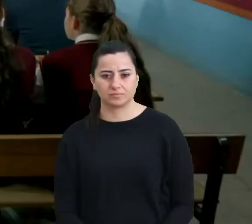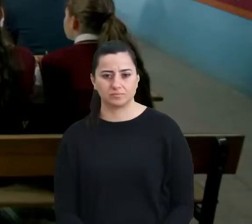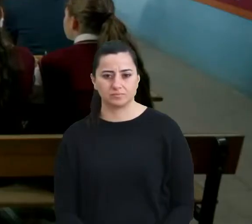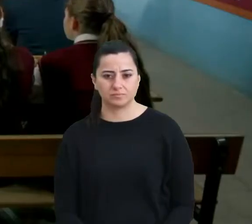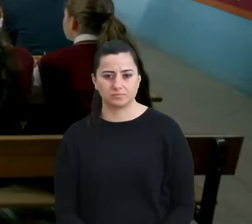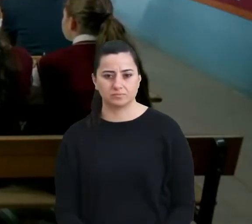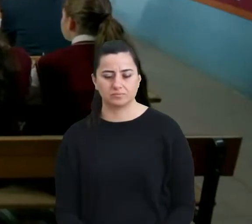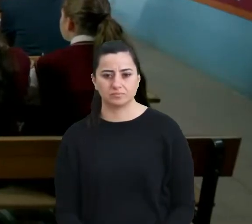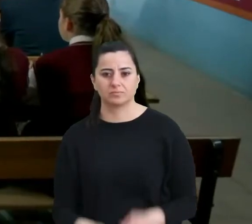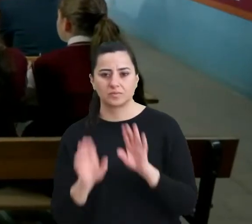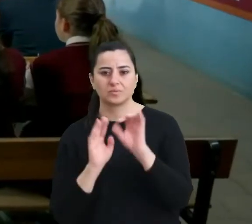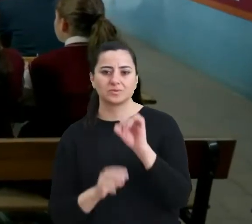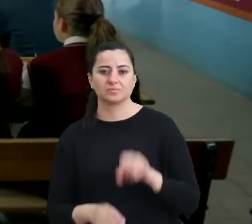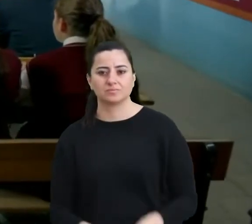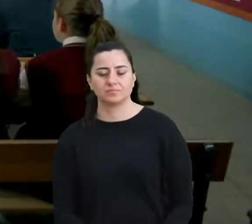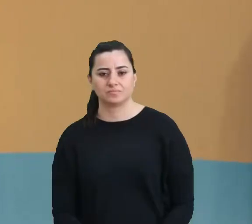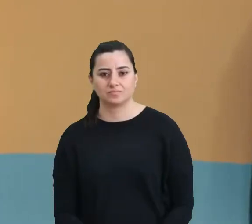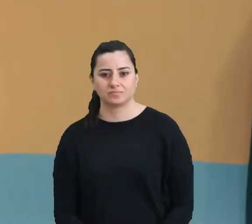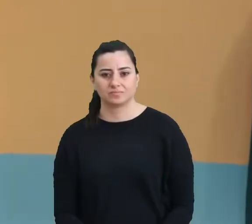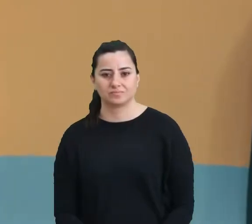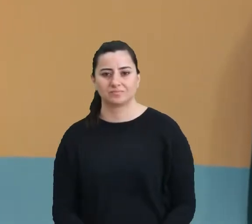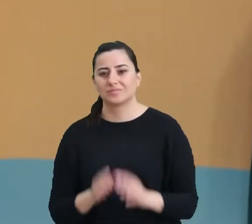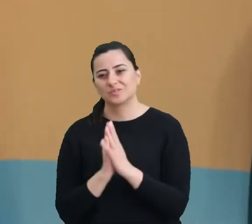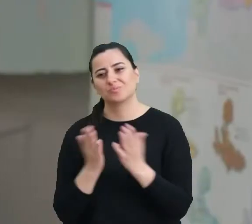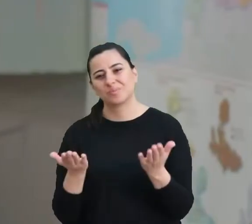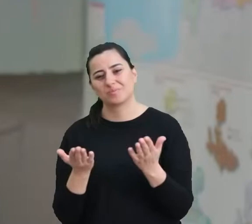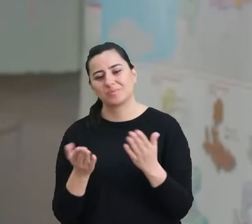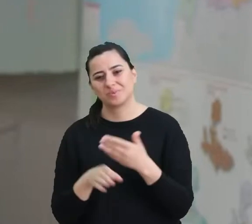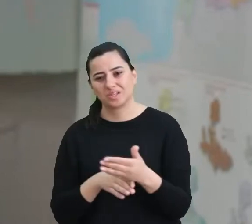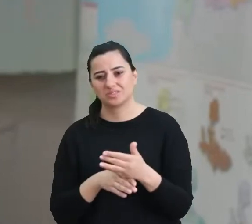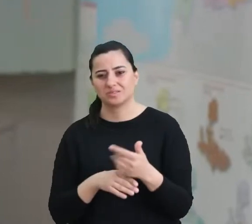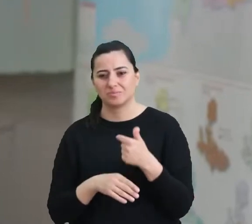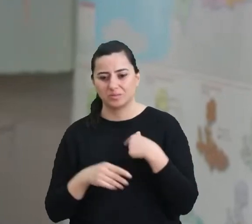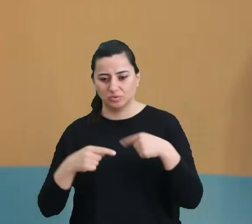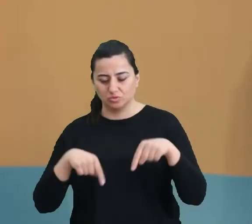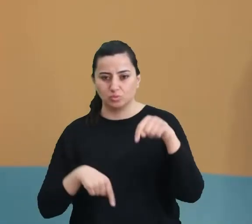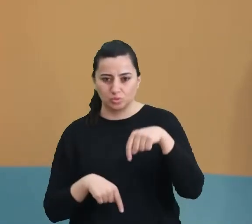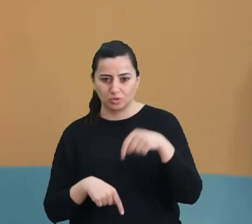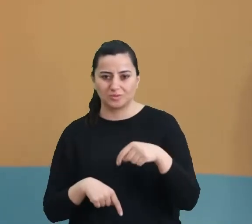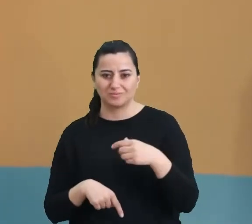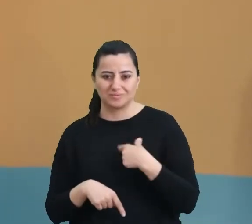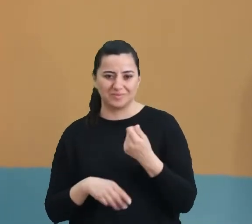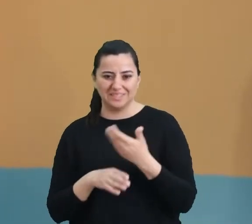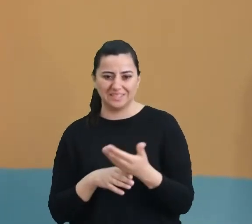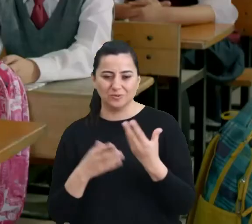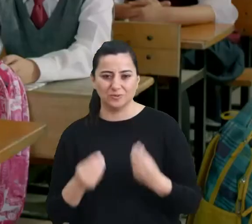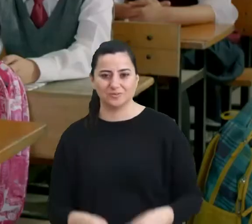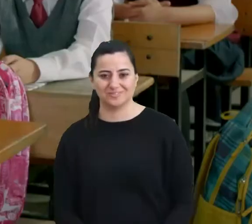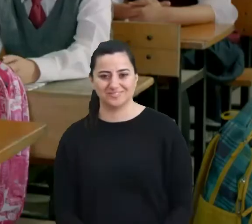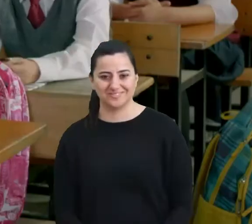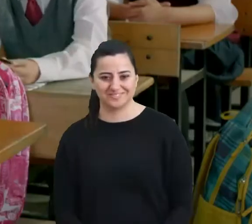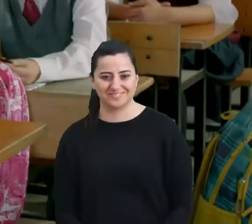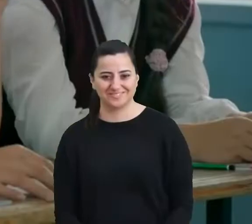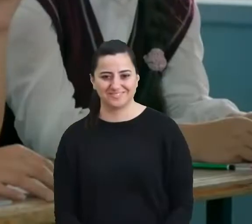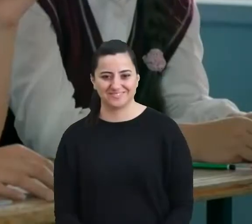Bilirsin gibisinden tebessüm etti. Gel. Kusura bakmayın gari hocam. Benim sınıf burasıymış da biraz geç kaldım da.